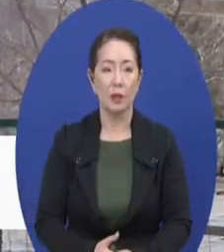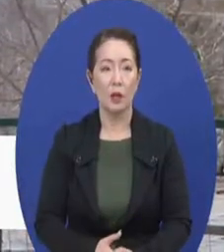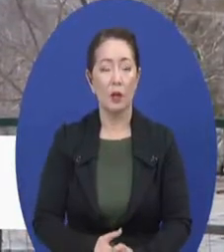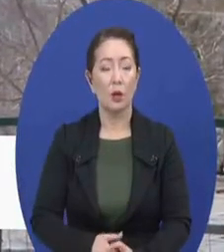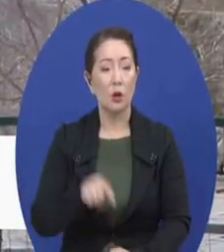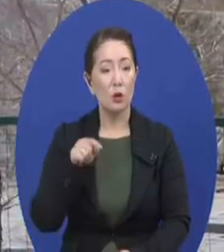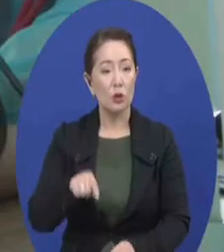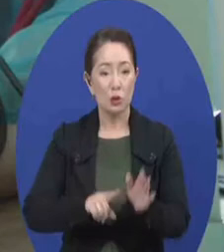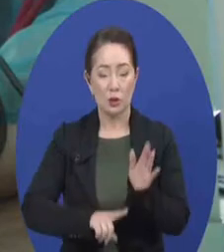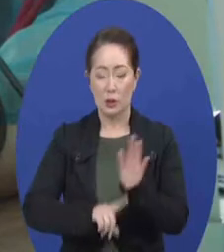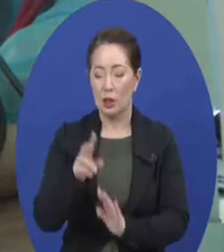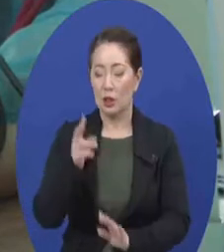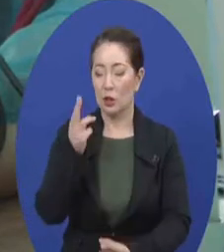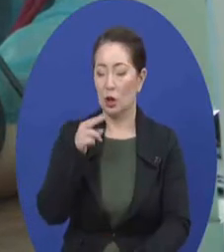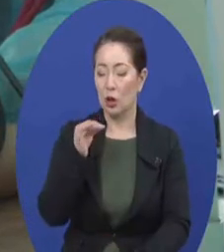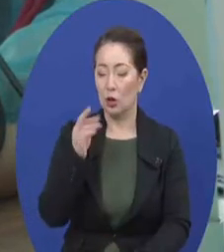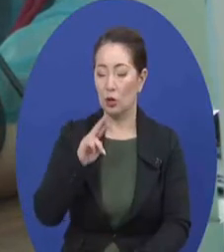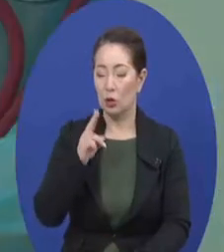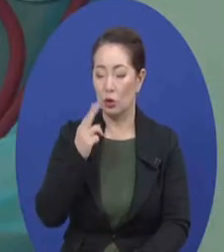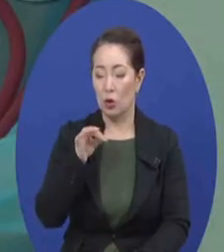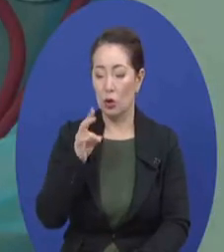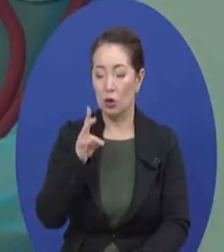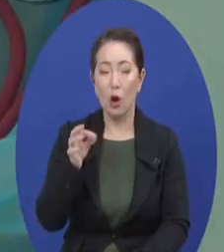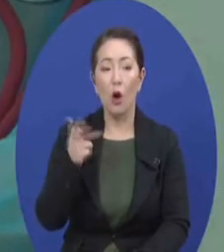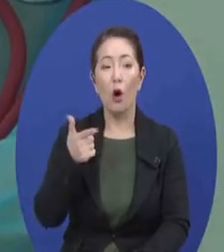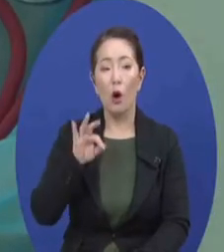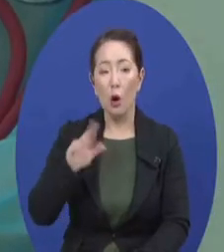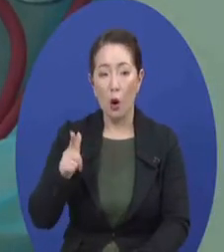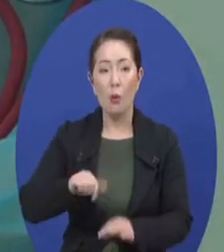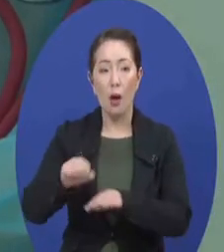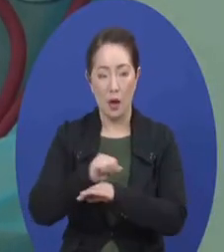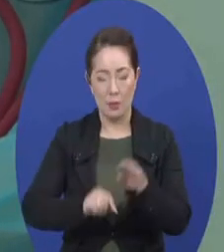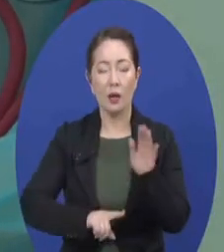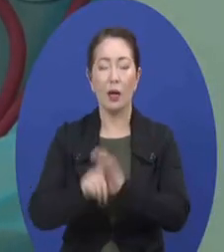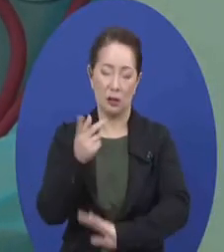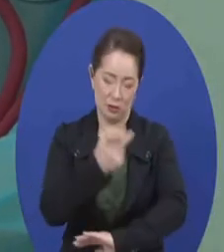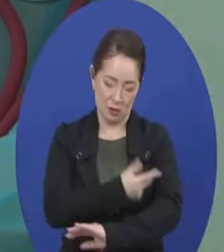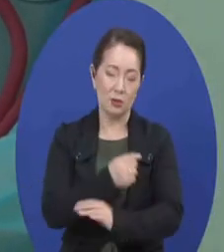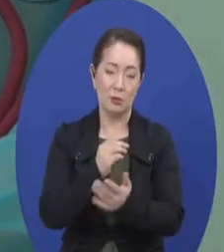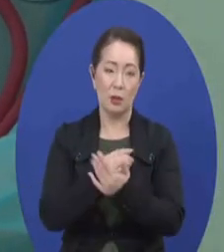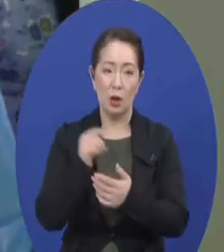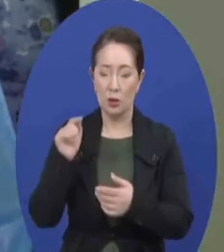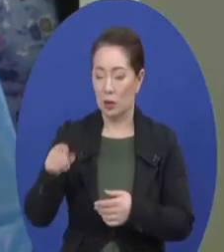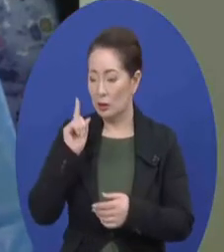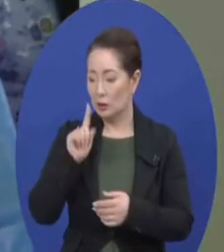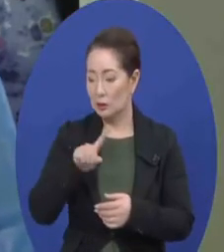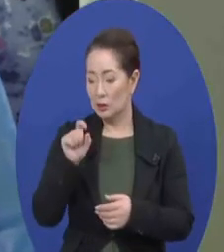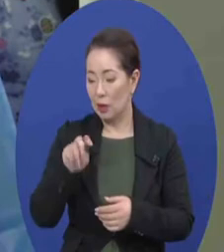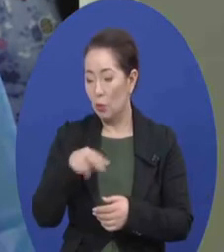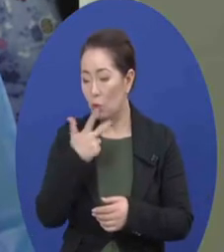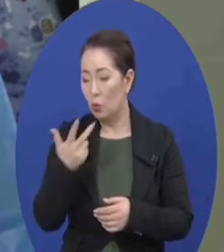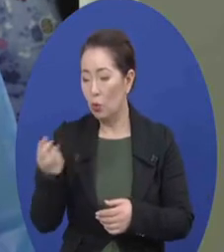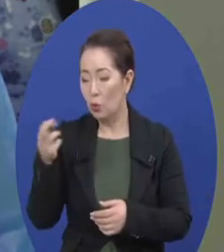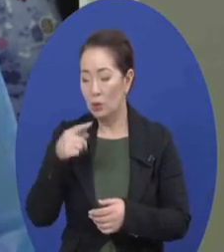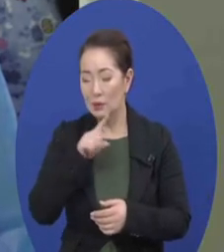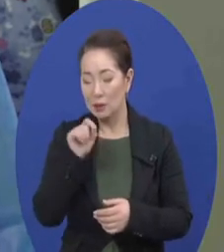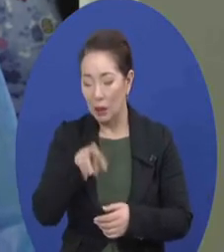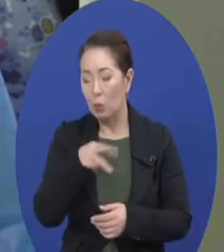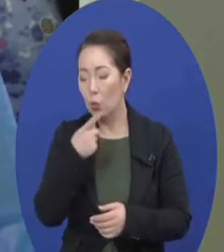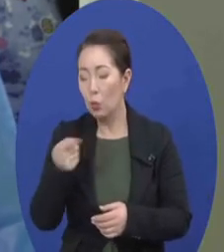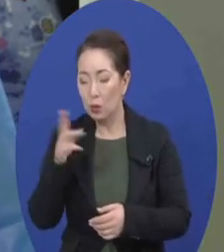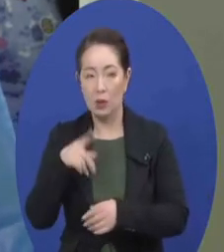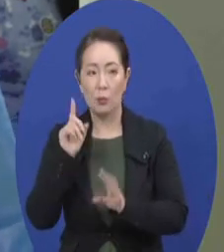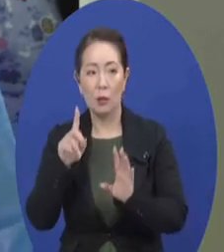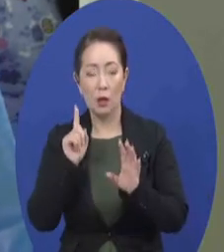Өнөөдрөөс мөн Дорногов аймагт дархлаажуулалтын ажил эхэлж байна. Замын үд сумд өнөөдрийн байдлаар 1210 иргэнийг дархлаажуулаад байгаа